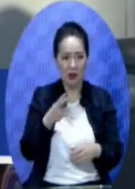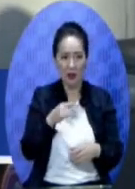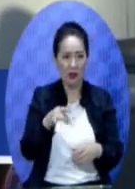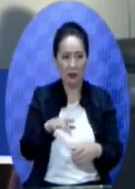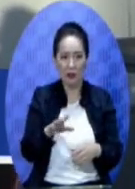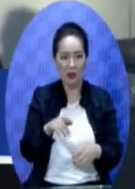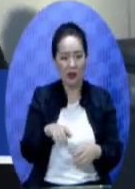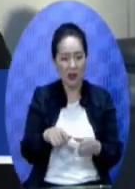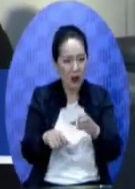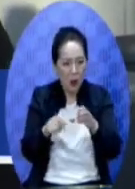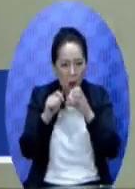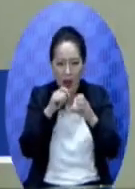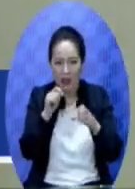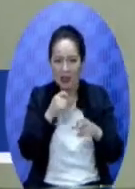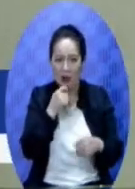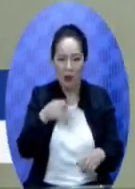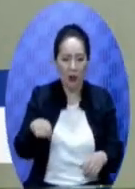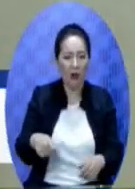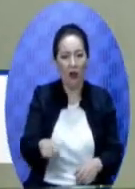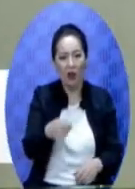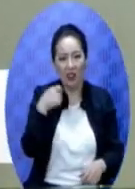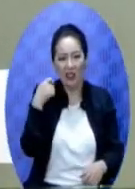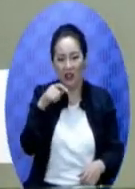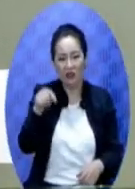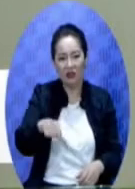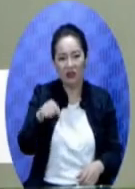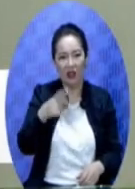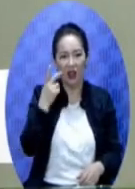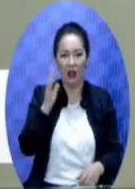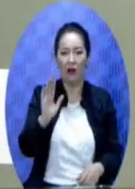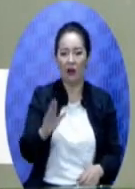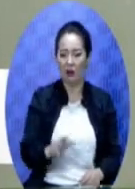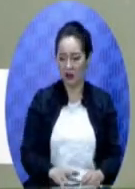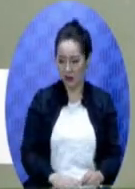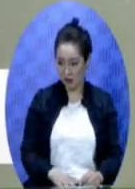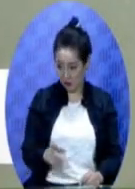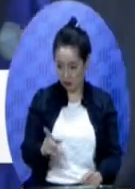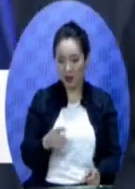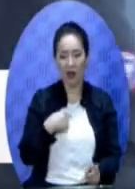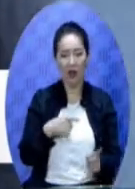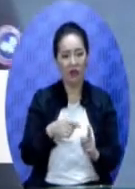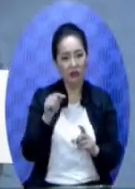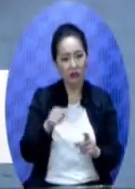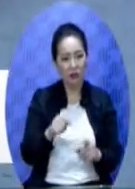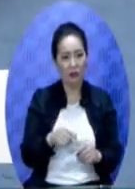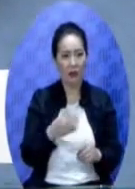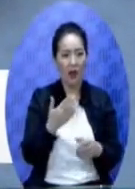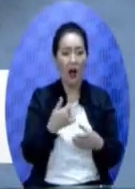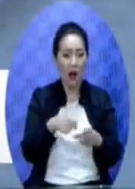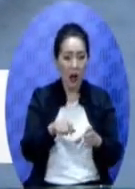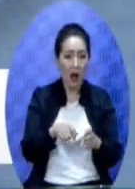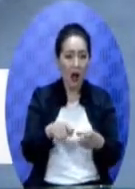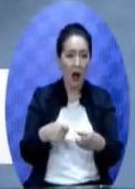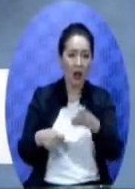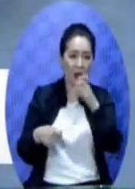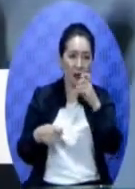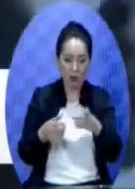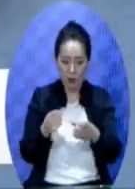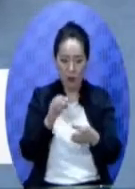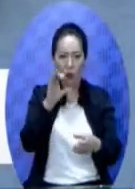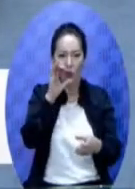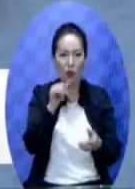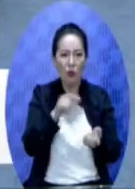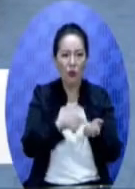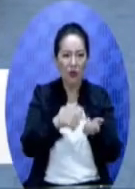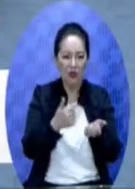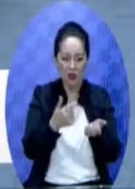үед бол яг чаддгүй. Цоргоор л шүү дээ. Тэ. Аяг ашиглахгүй яхаа юу гэж. Тэ балга устсан бас